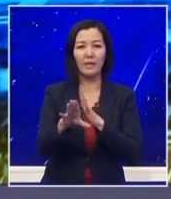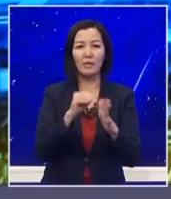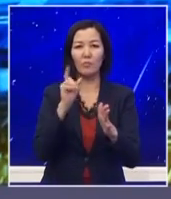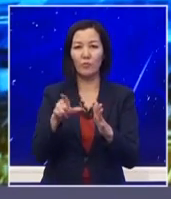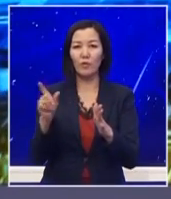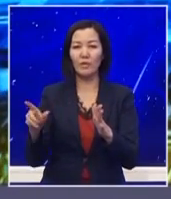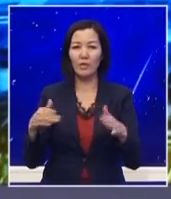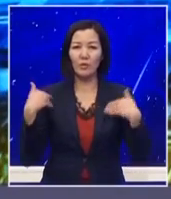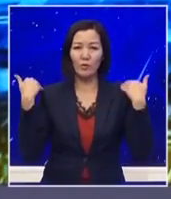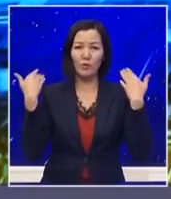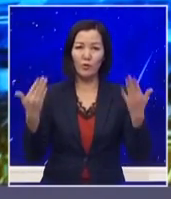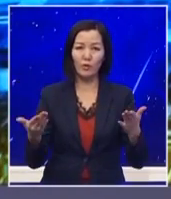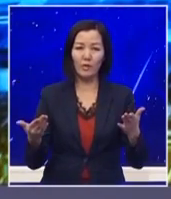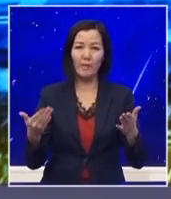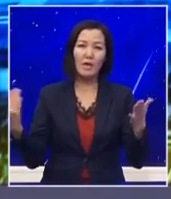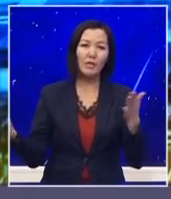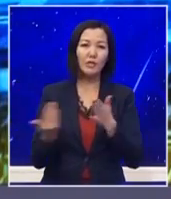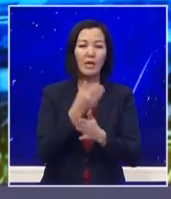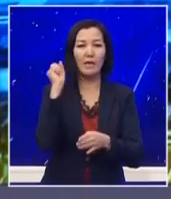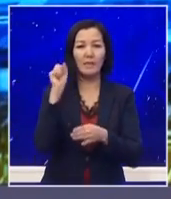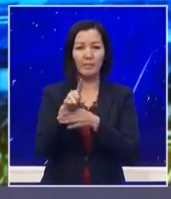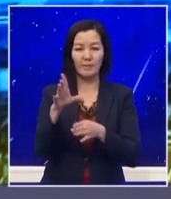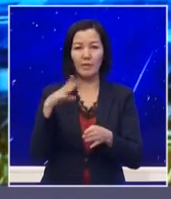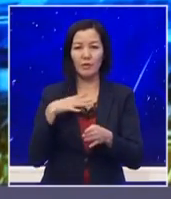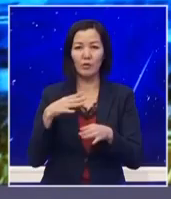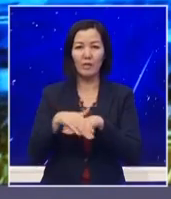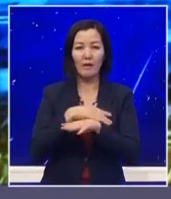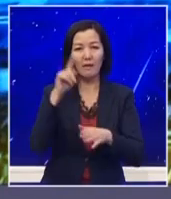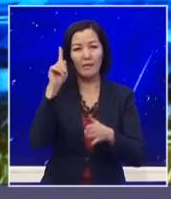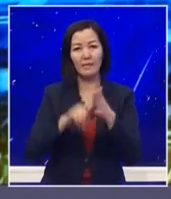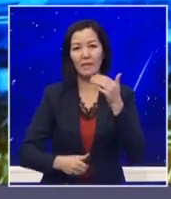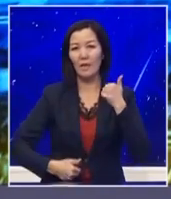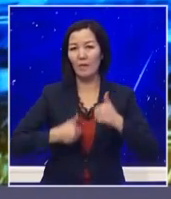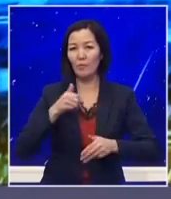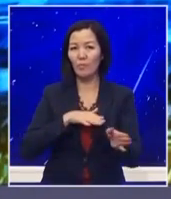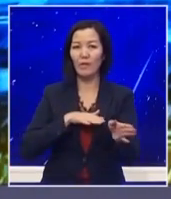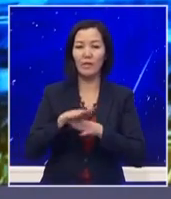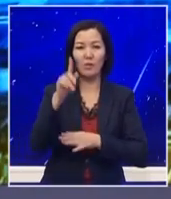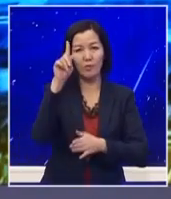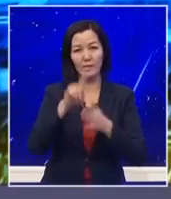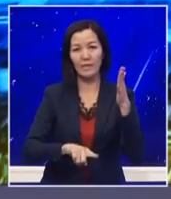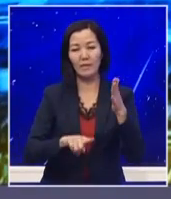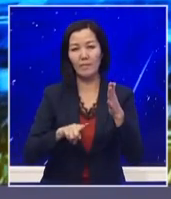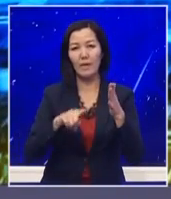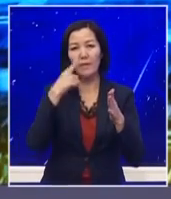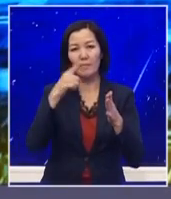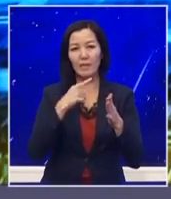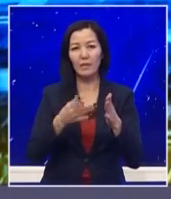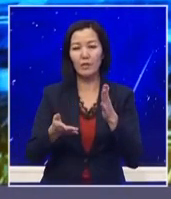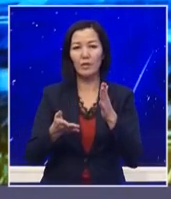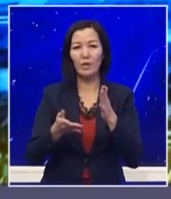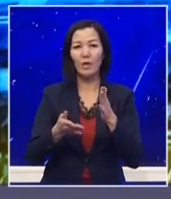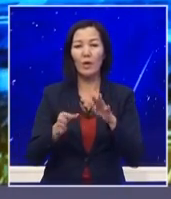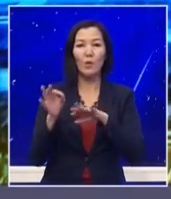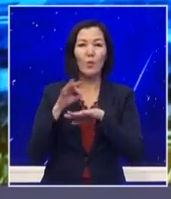құттықтап, жаңарған депутаттық корпусқа жаңа міндеттер жүктеді. Халық сенімін абыроймен атқаруына сенім білдірді. Өткен